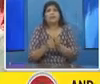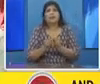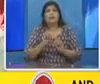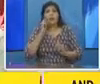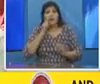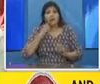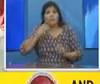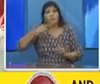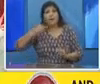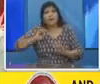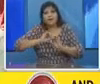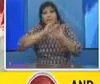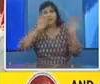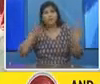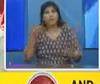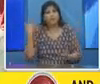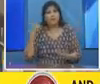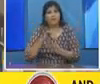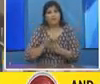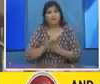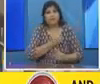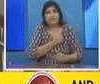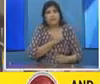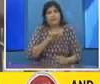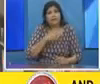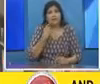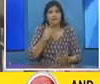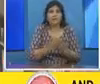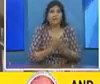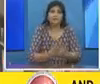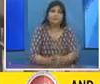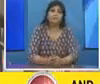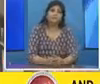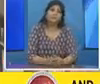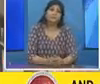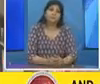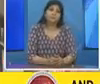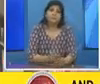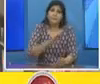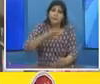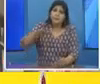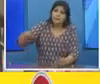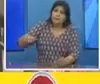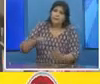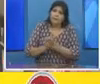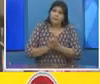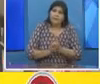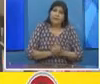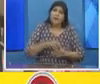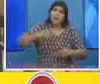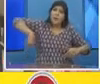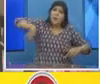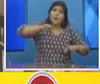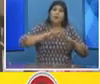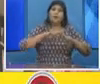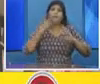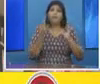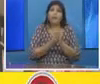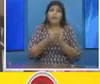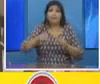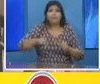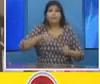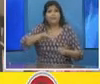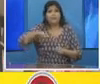वोकल होने का पहले ही ले चुके हैं। और मेरे मित्र हर घर के बच्चों से